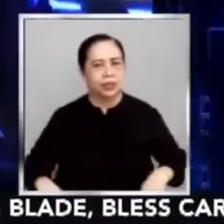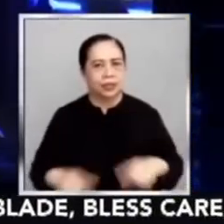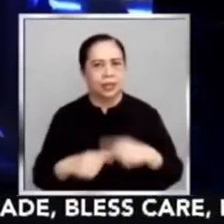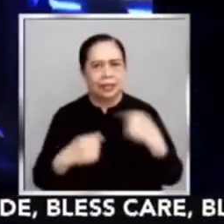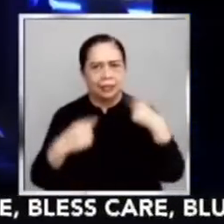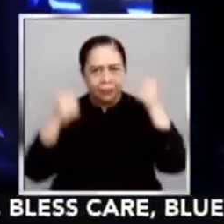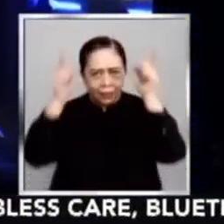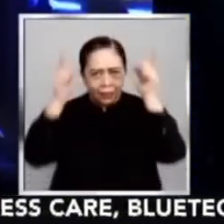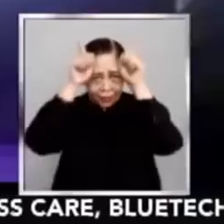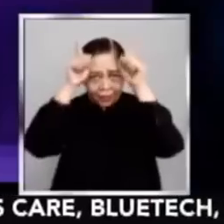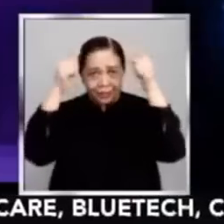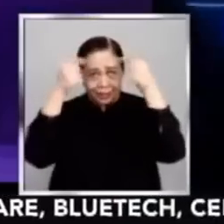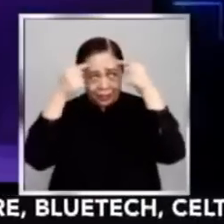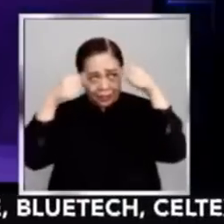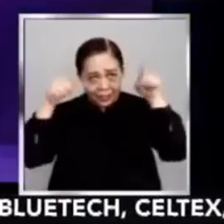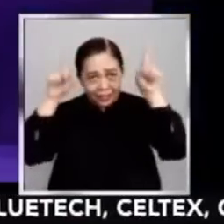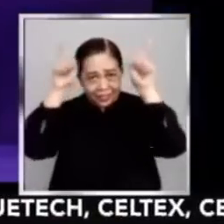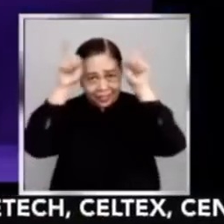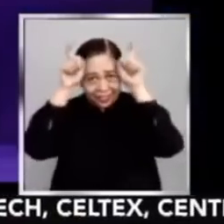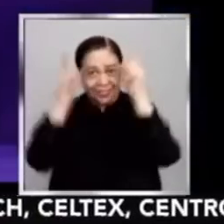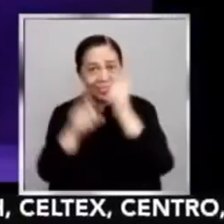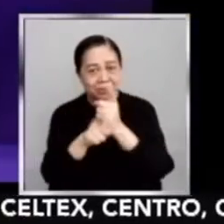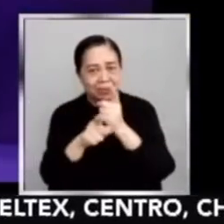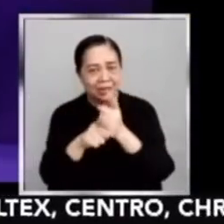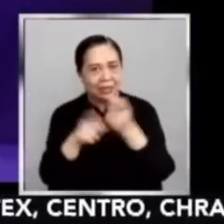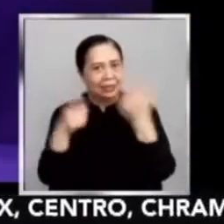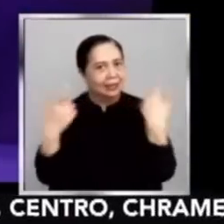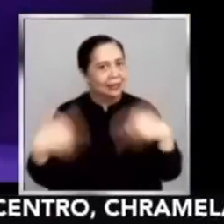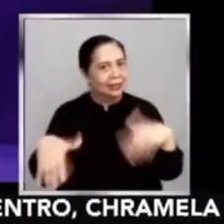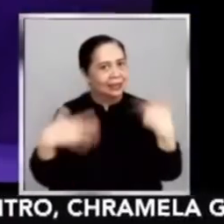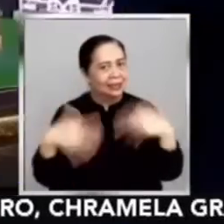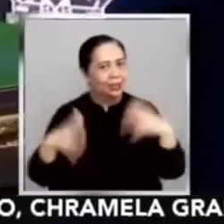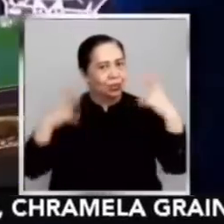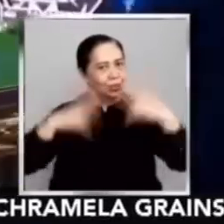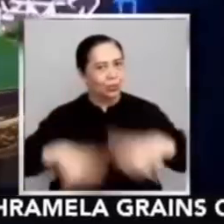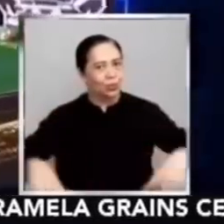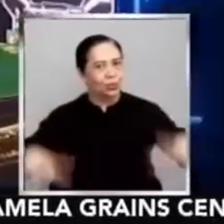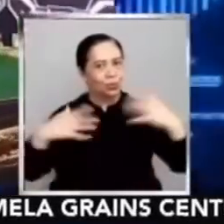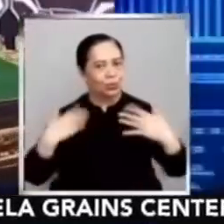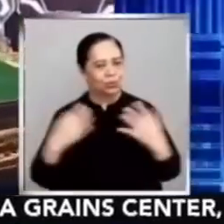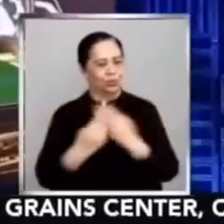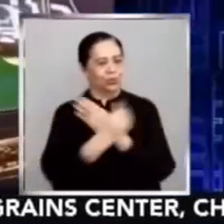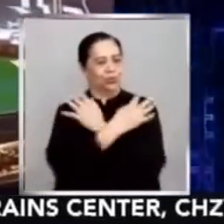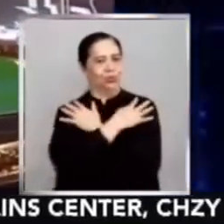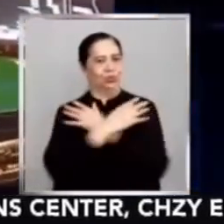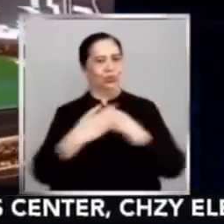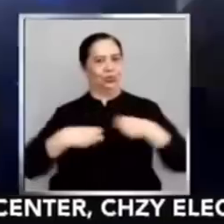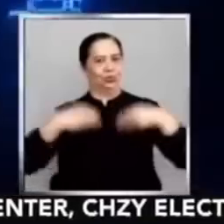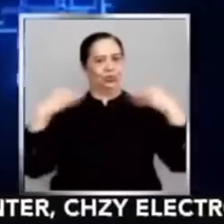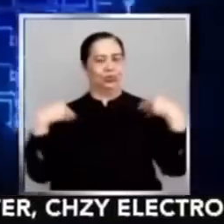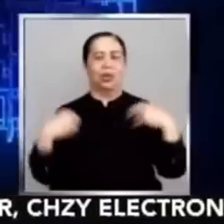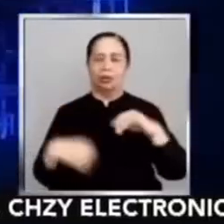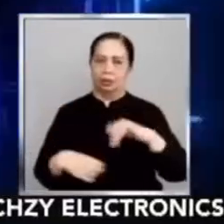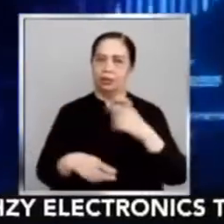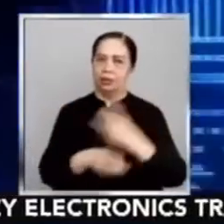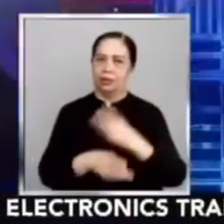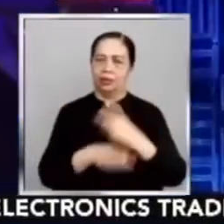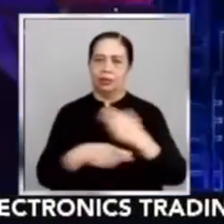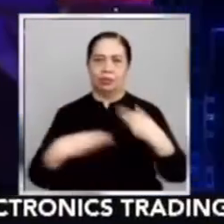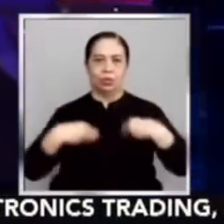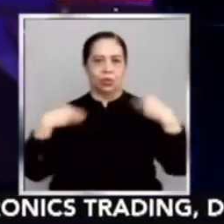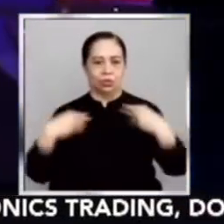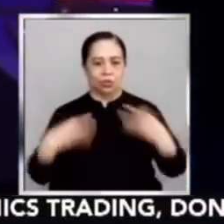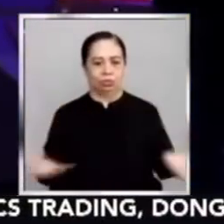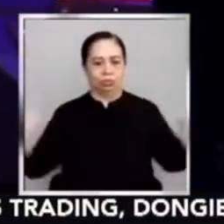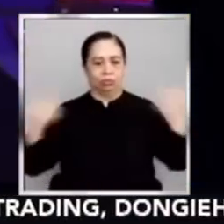ba? Parang, tsaka grabe yung costume mo dito eh. Mahirap yung costume kasi una, layer-layer siya,